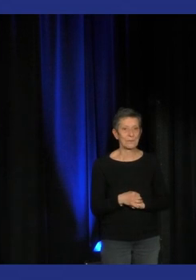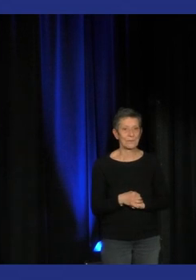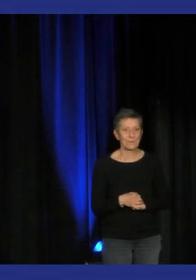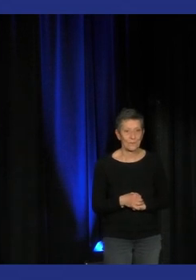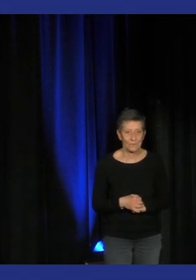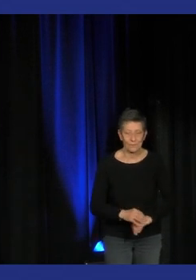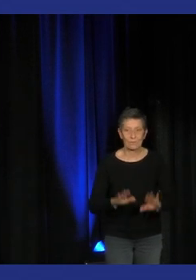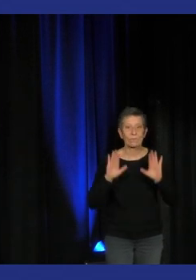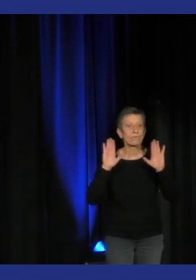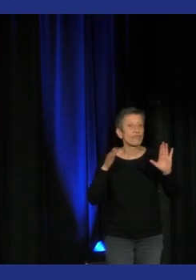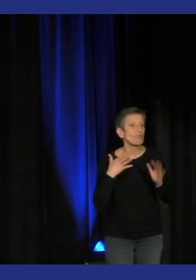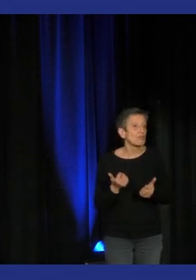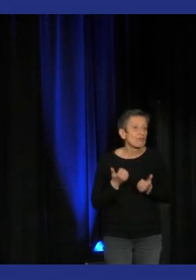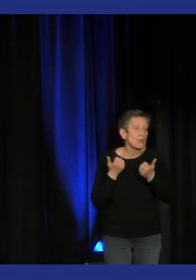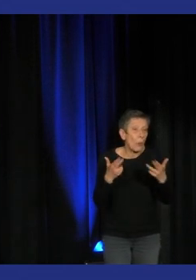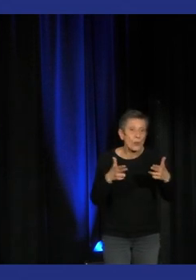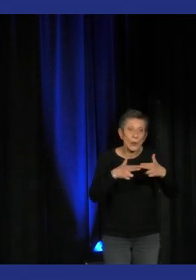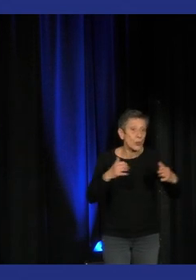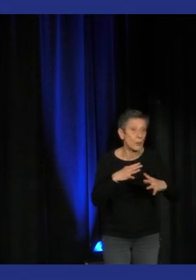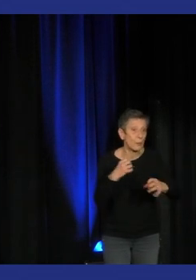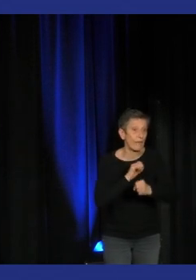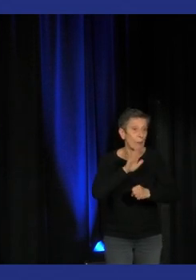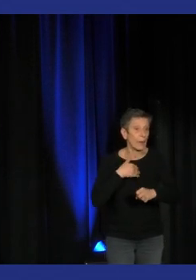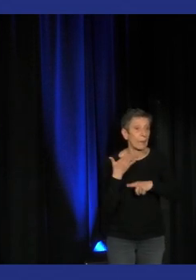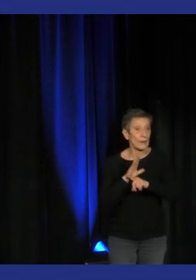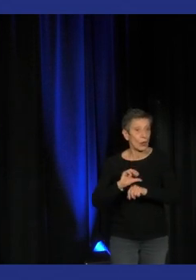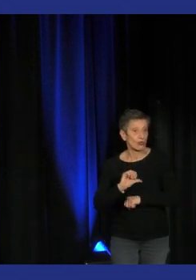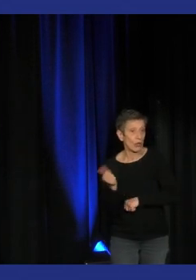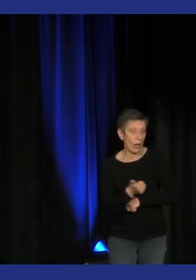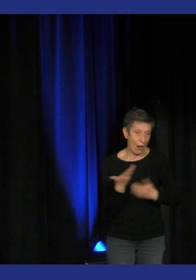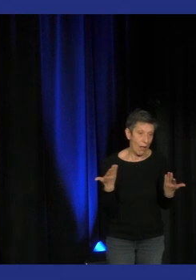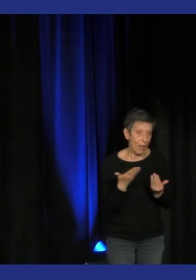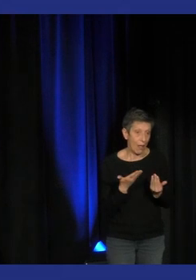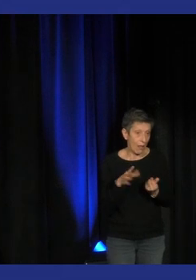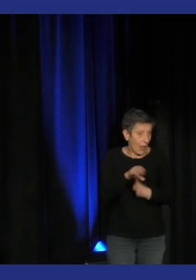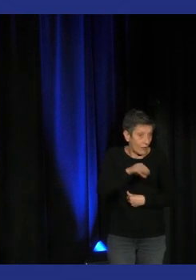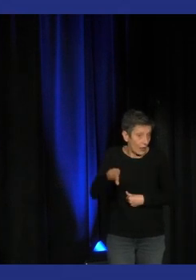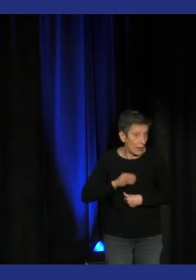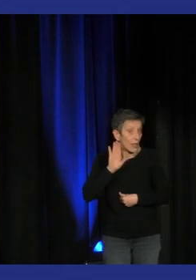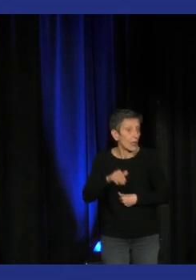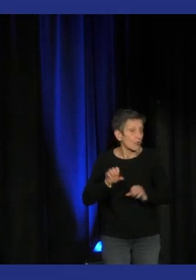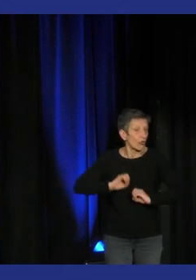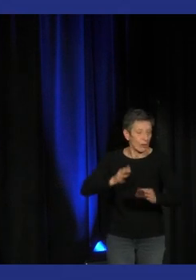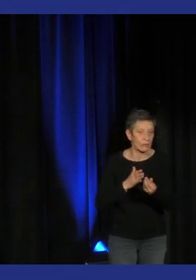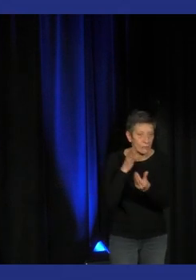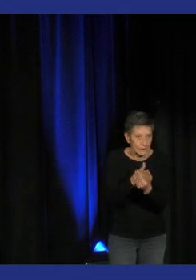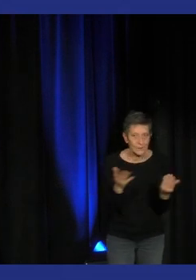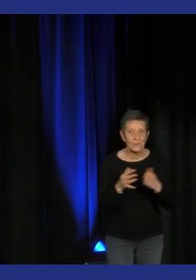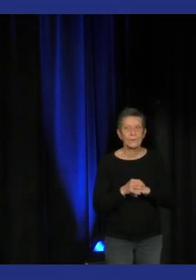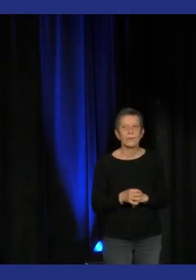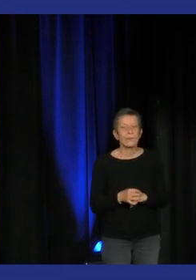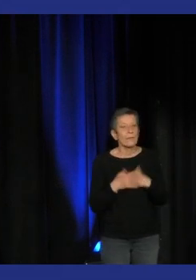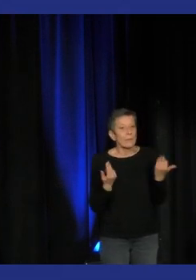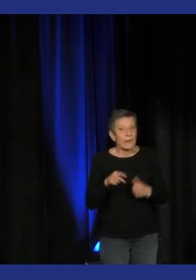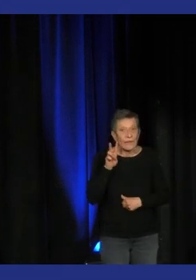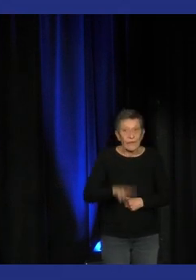propose quelques mots d'introduction et puis ensuite je présenterai nos invités et on passera à leurs interventions. Je voulais juste rappeler, il me semble important de le redire, combien